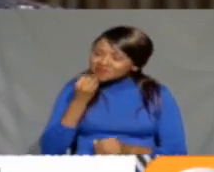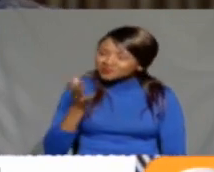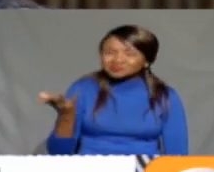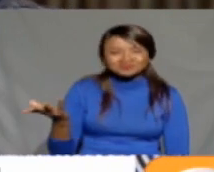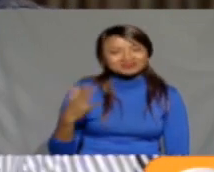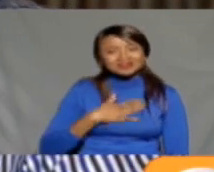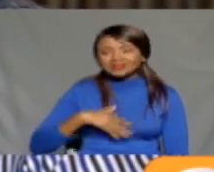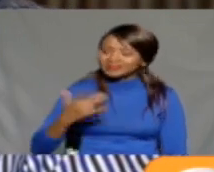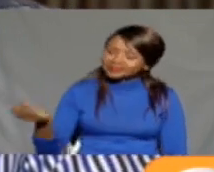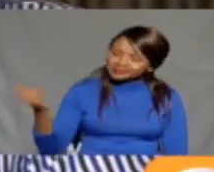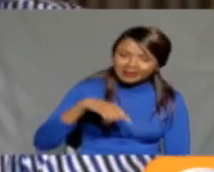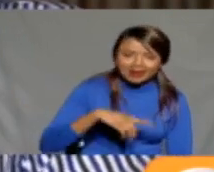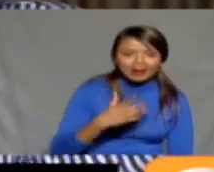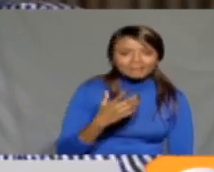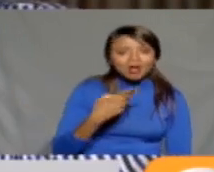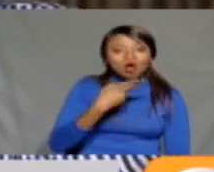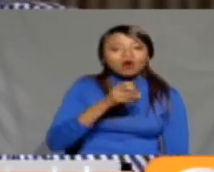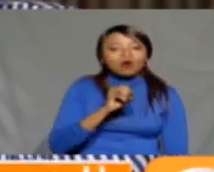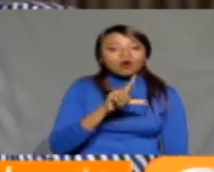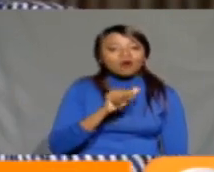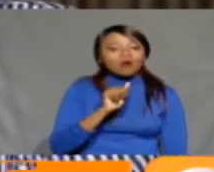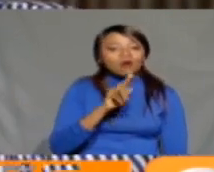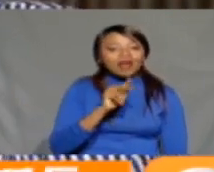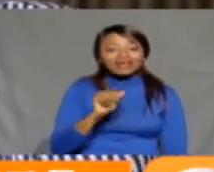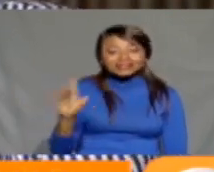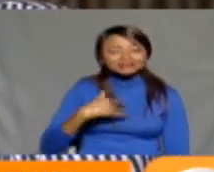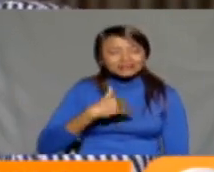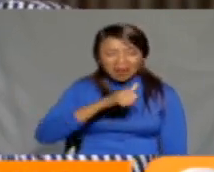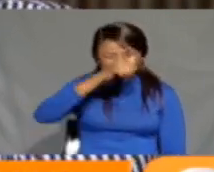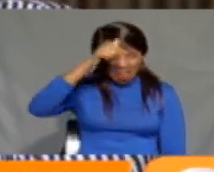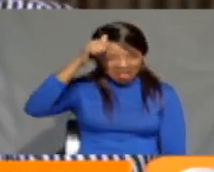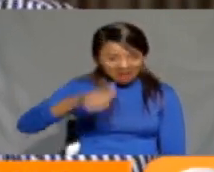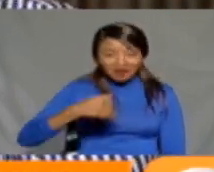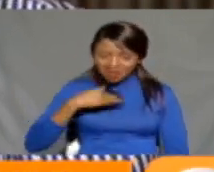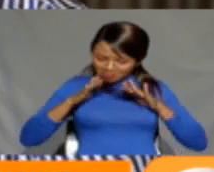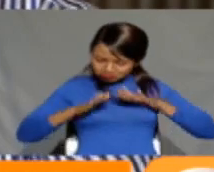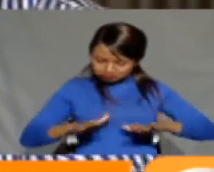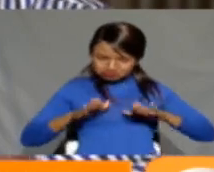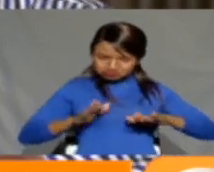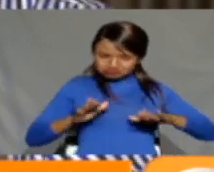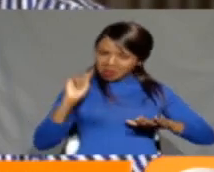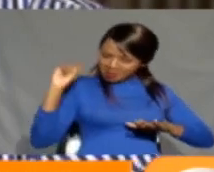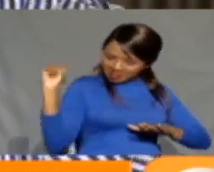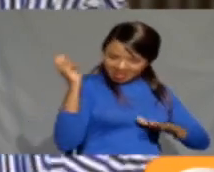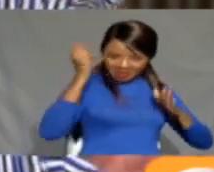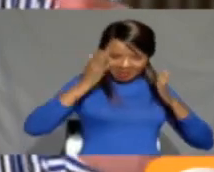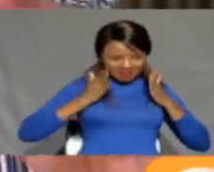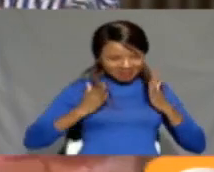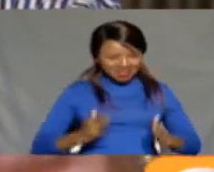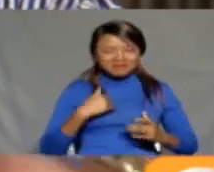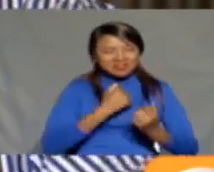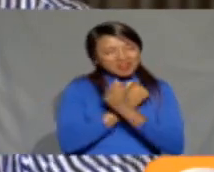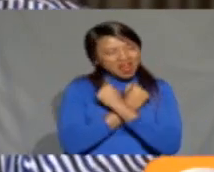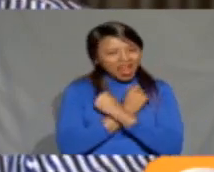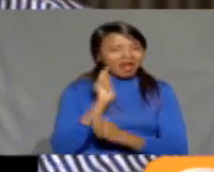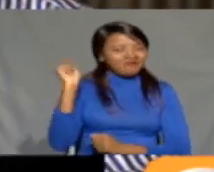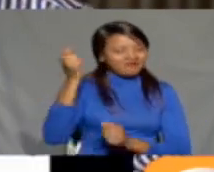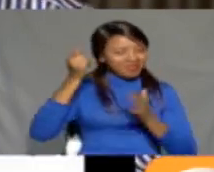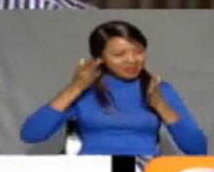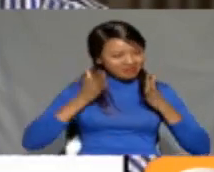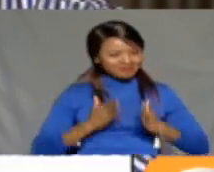why don't you come back to Holland? Oh, never, never, never in my life. I am Kenyan. I'm more Kenyan than you